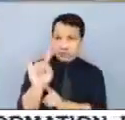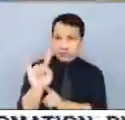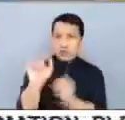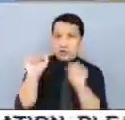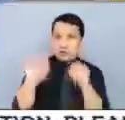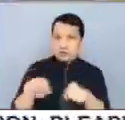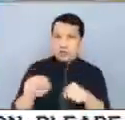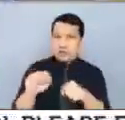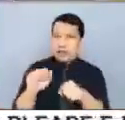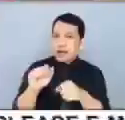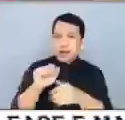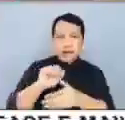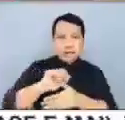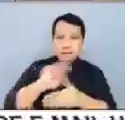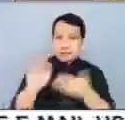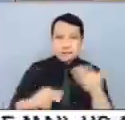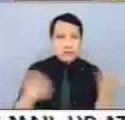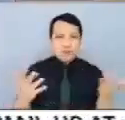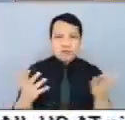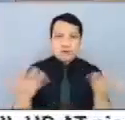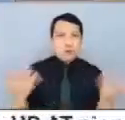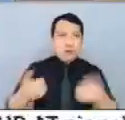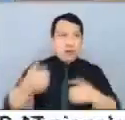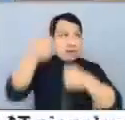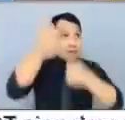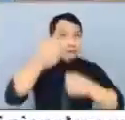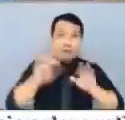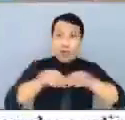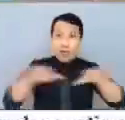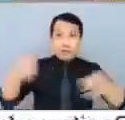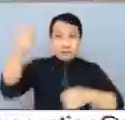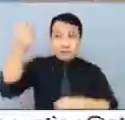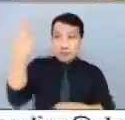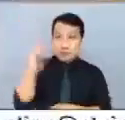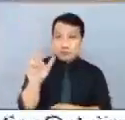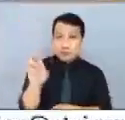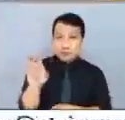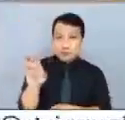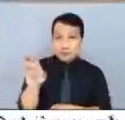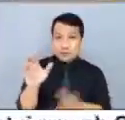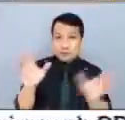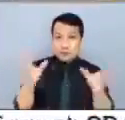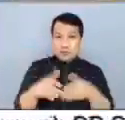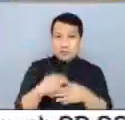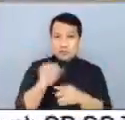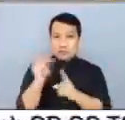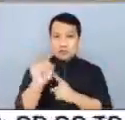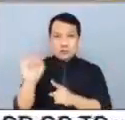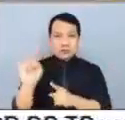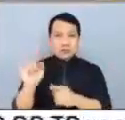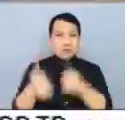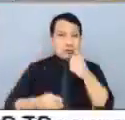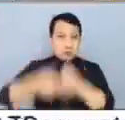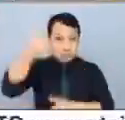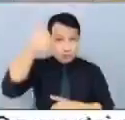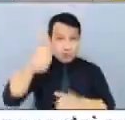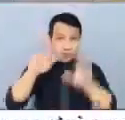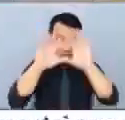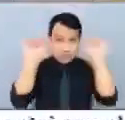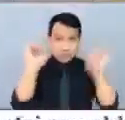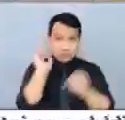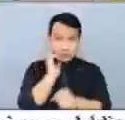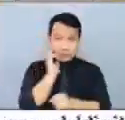rallies ni Grace Po, ni Marrohan, ni Binay, di ba? Ngayon wala na yung malalaking rallies kasi bawal na